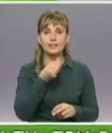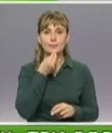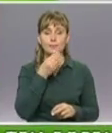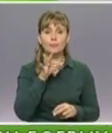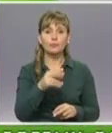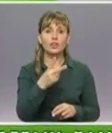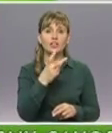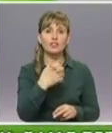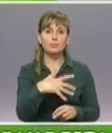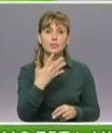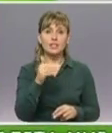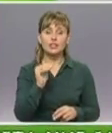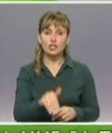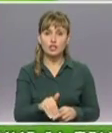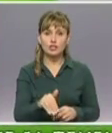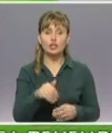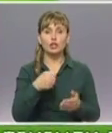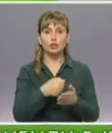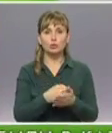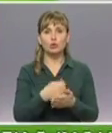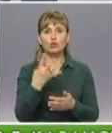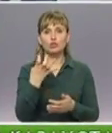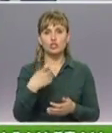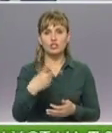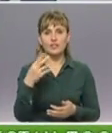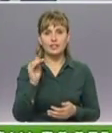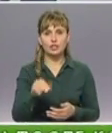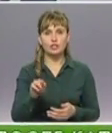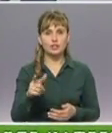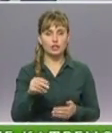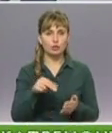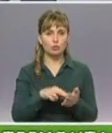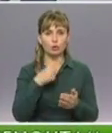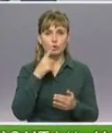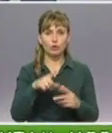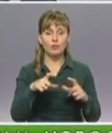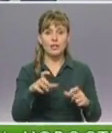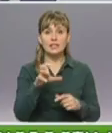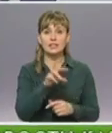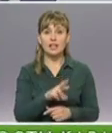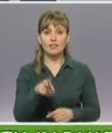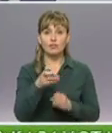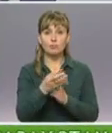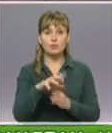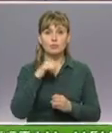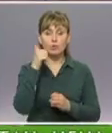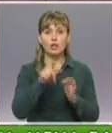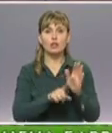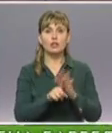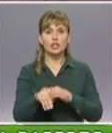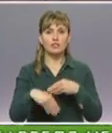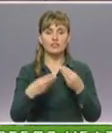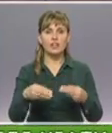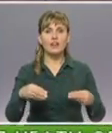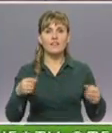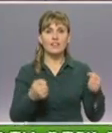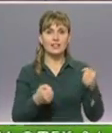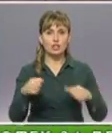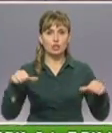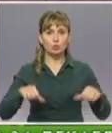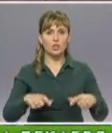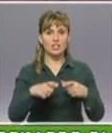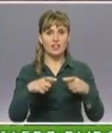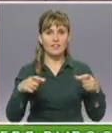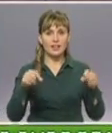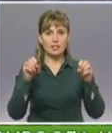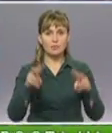от 253 тысяч тенге до 422 тысяч. А с января начнут выдавать совершенно новые водительские удостоверения, где